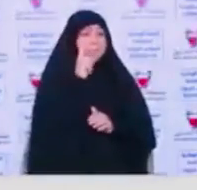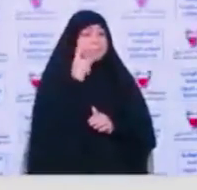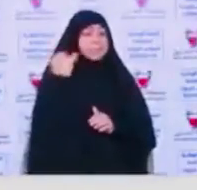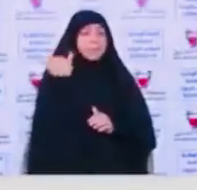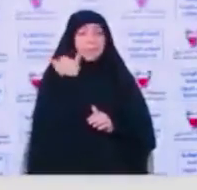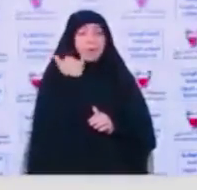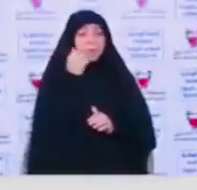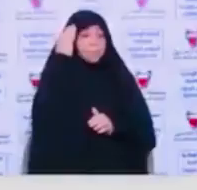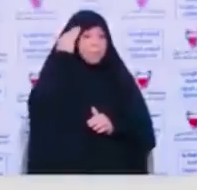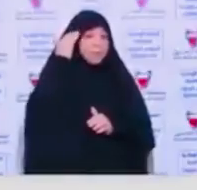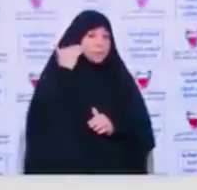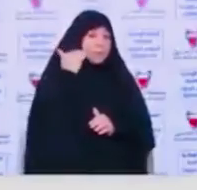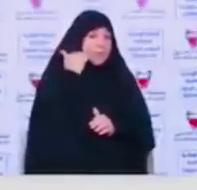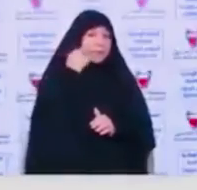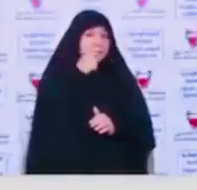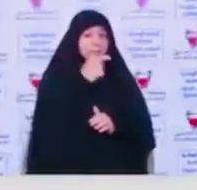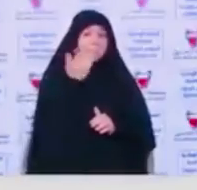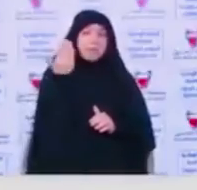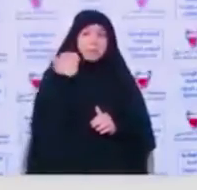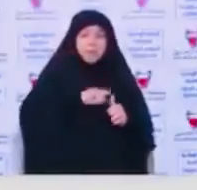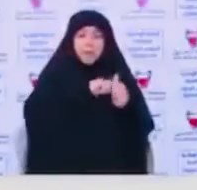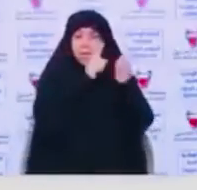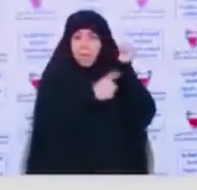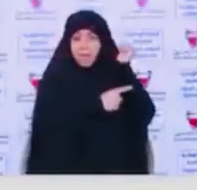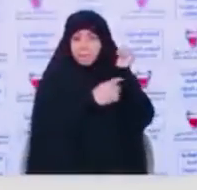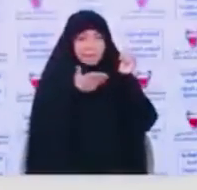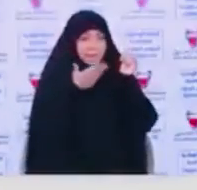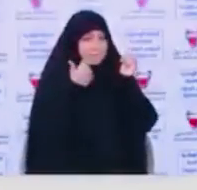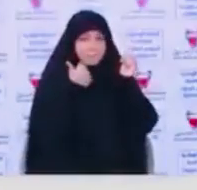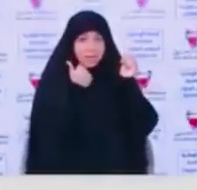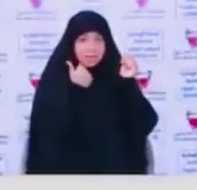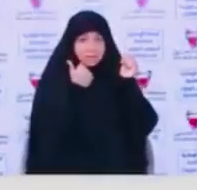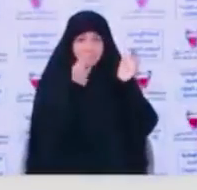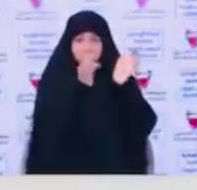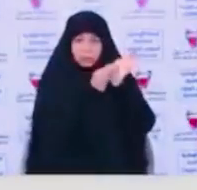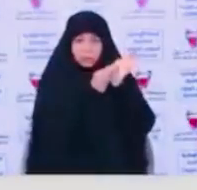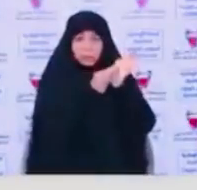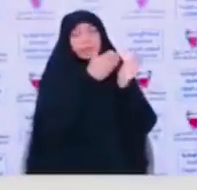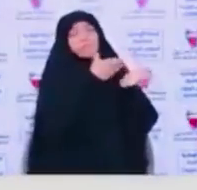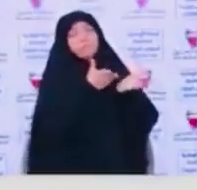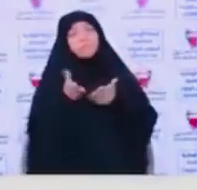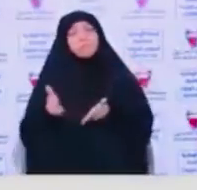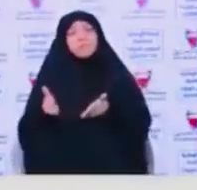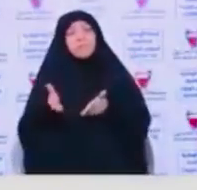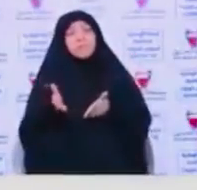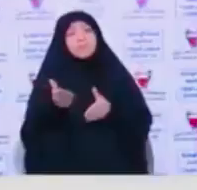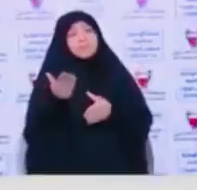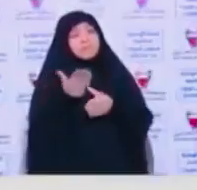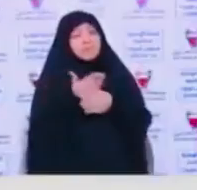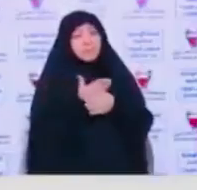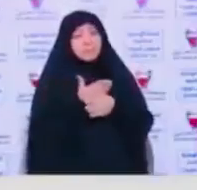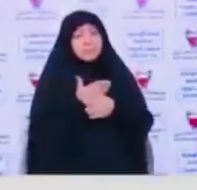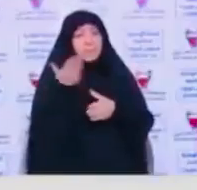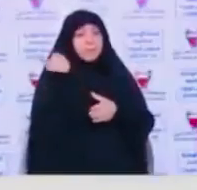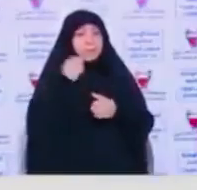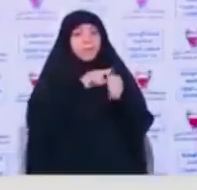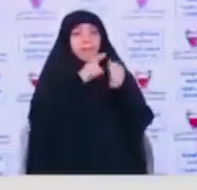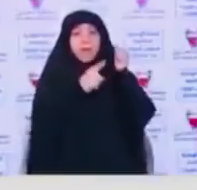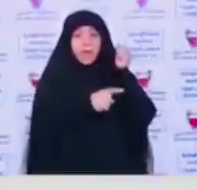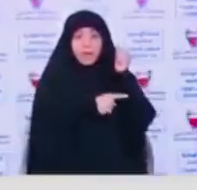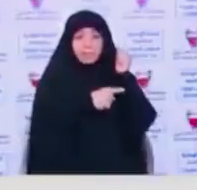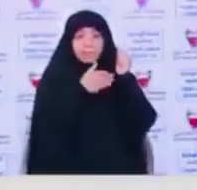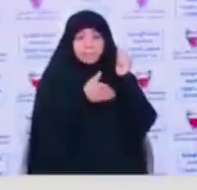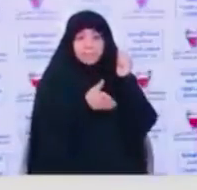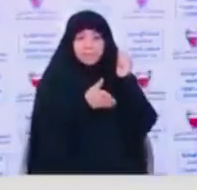ذلك لان النساء اللي يكون لهم حمل او لهم يعني انجاب يكون في جسمهم